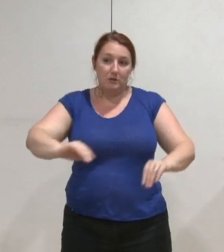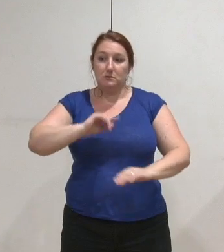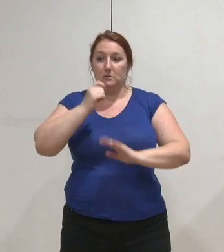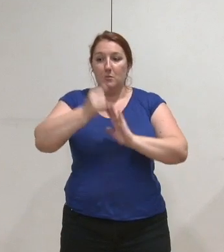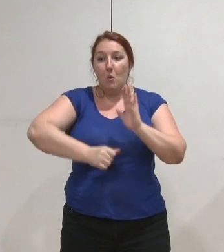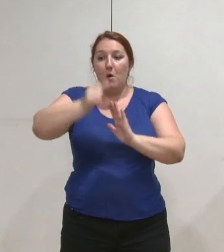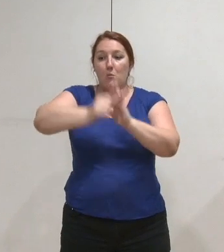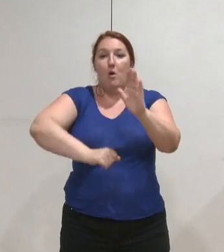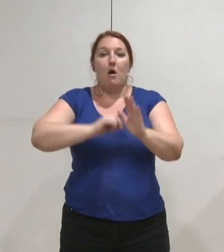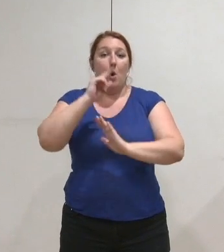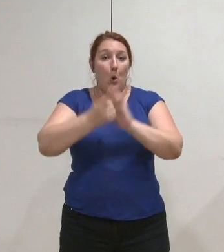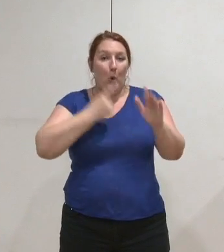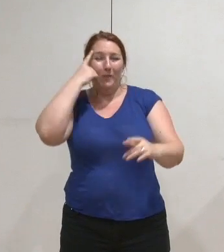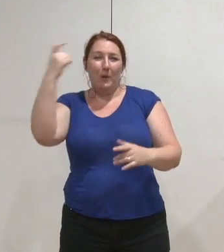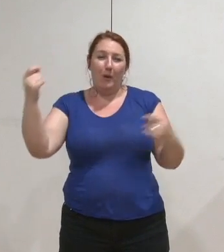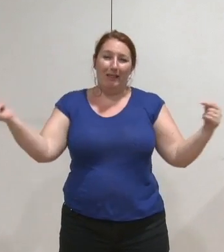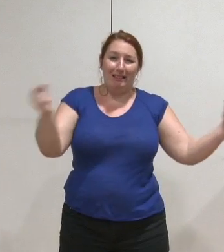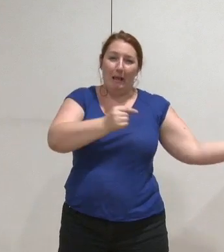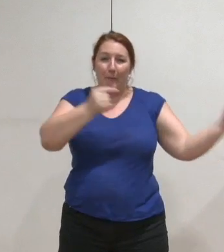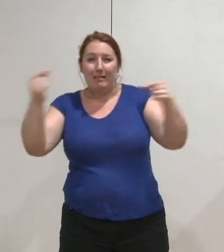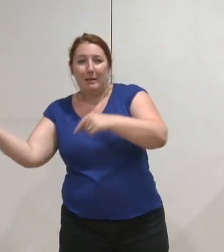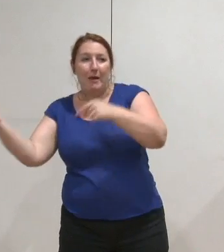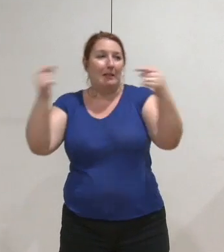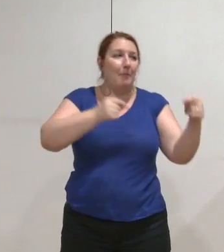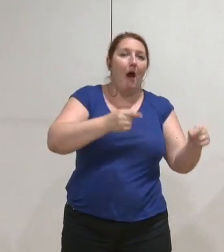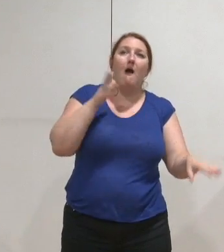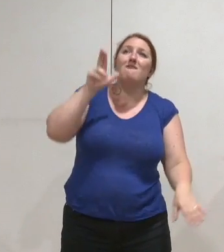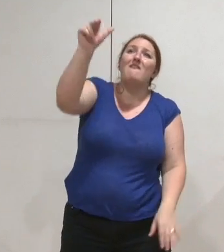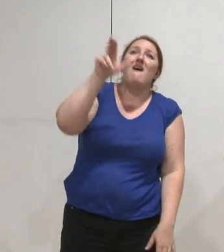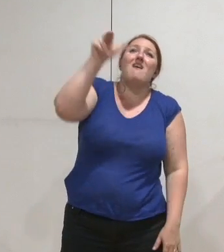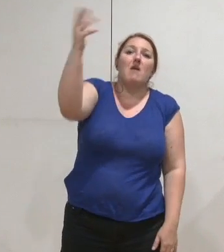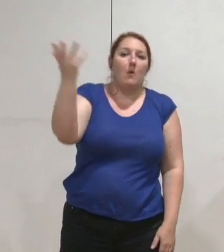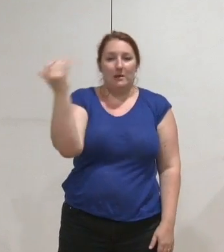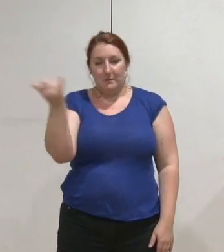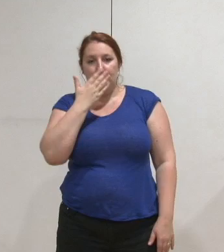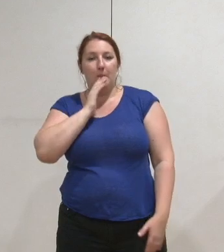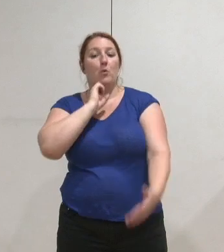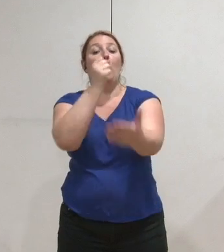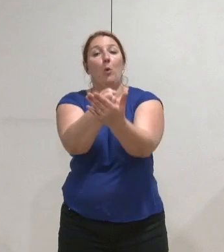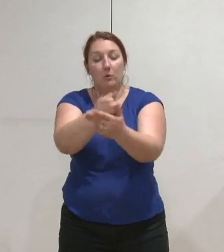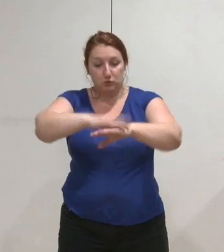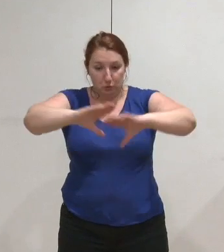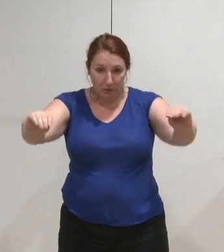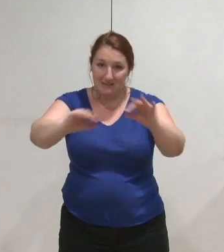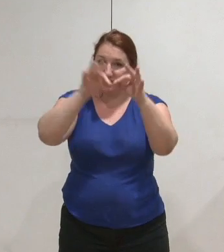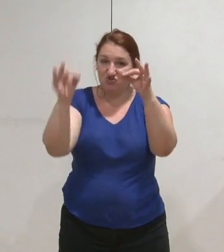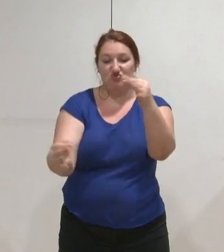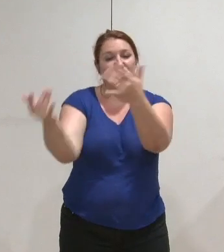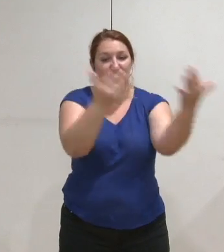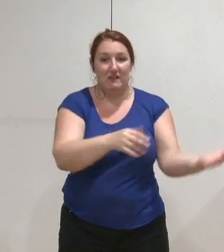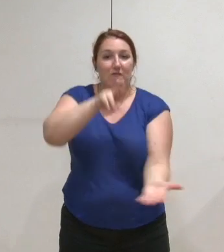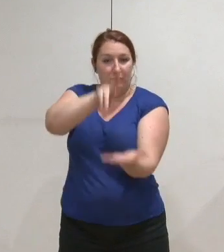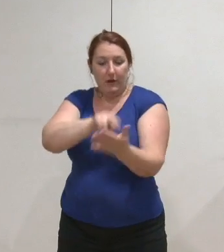chaque mois les mêmes débats théoriques sur ce qu'il pourrait advevenir nous pouvons maintenant monsieur